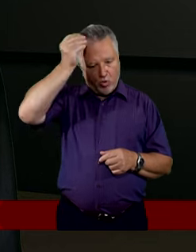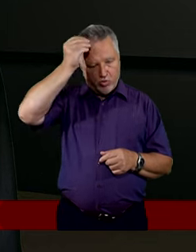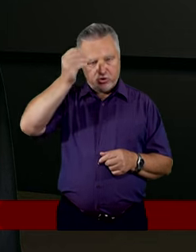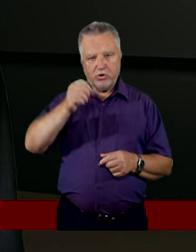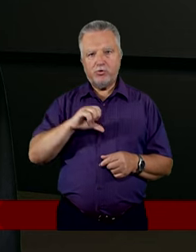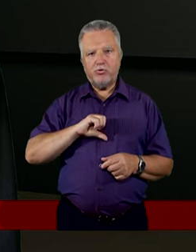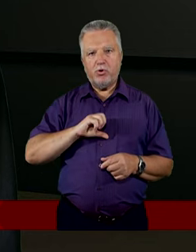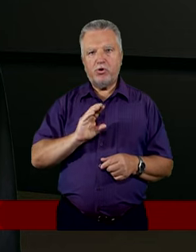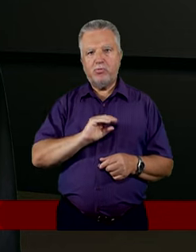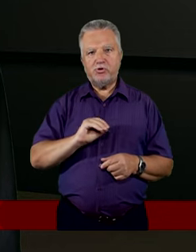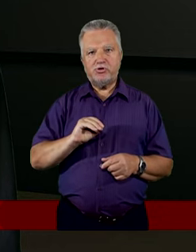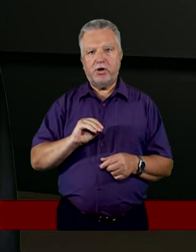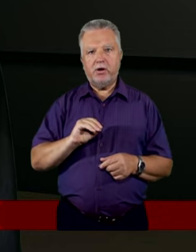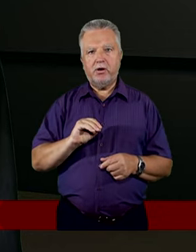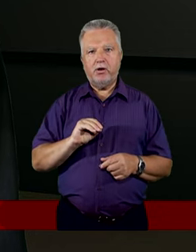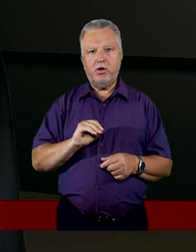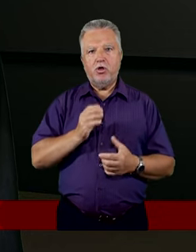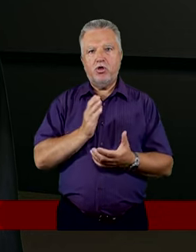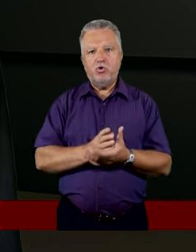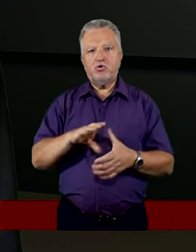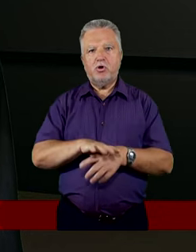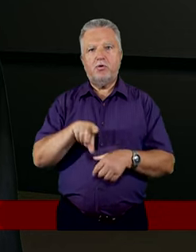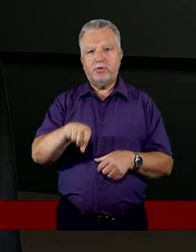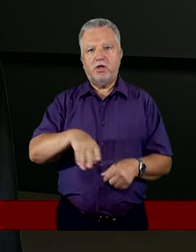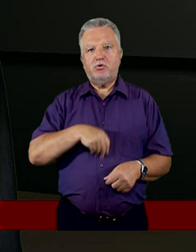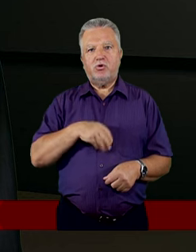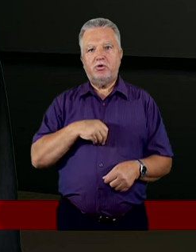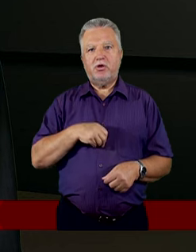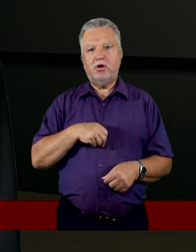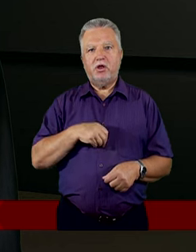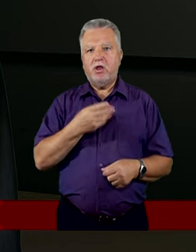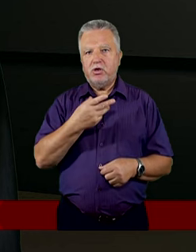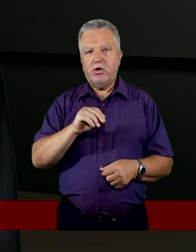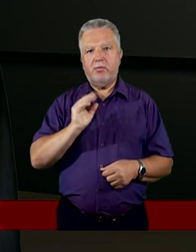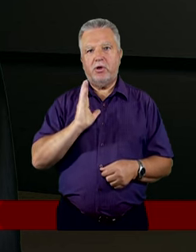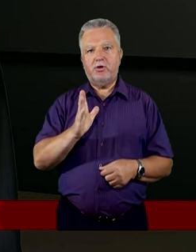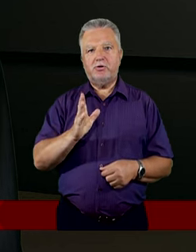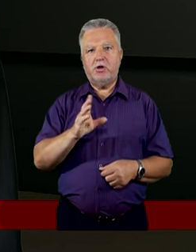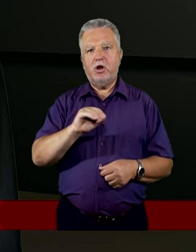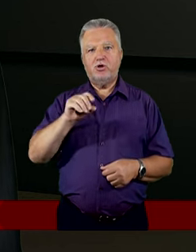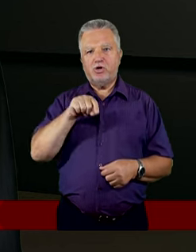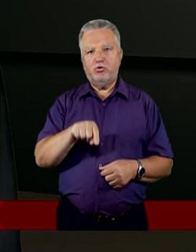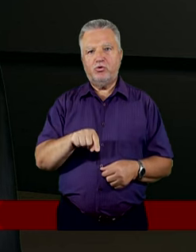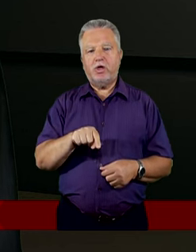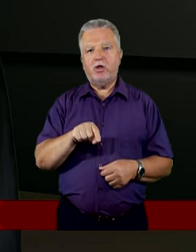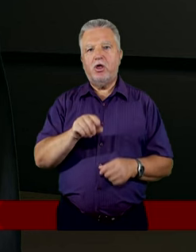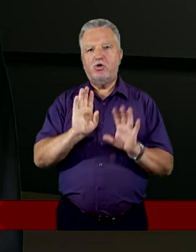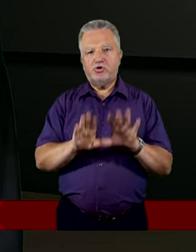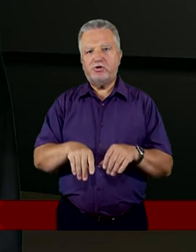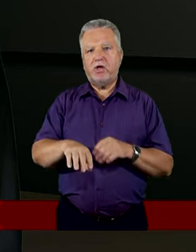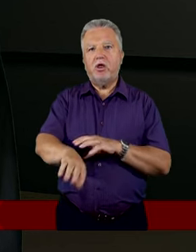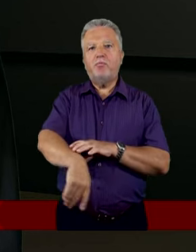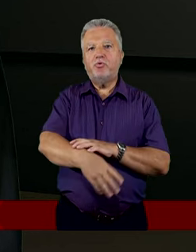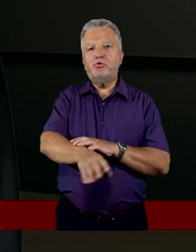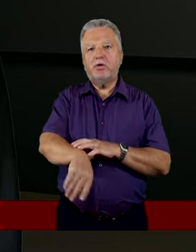uczniom swoim, że już w tej świątyni więcej nie będzie, że tu zostanie